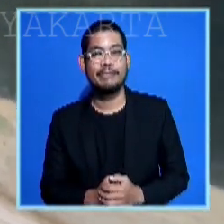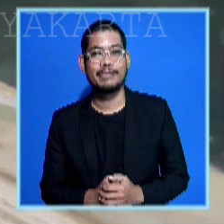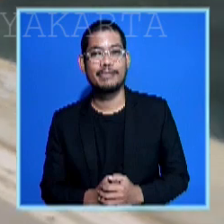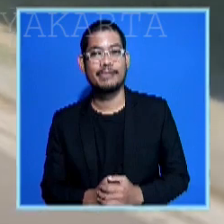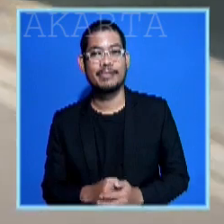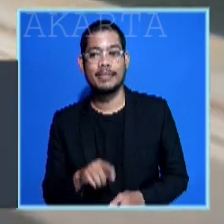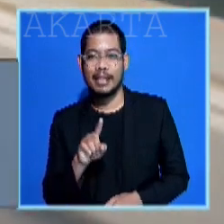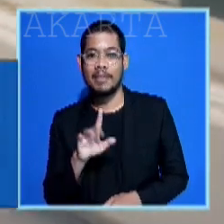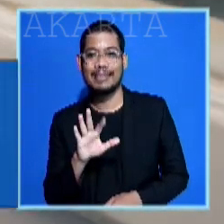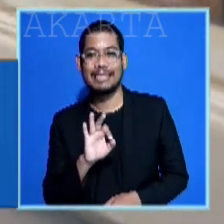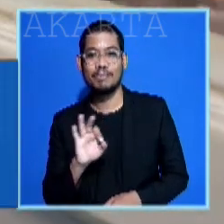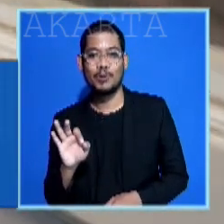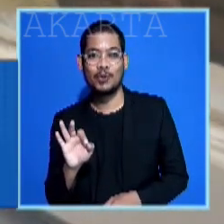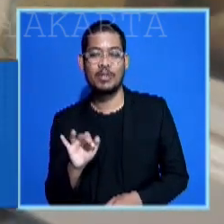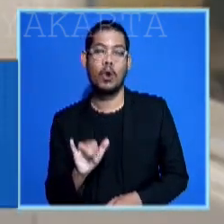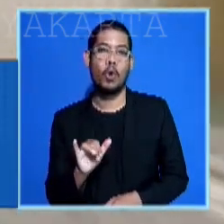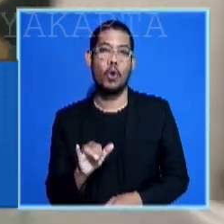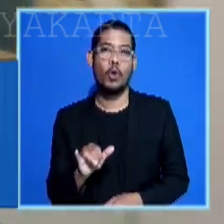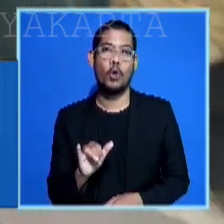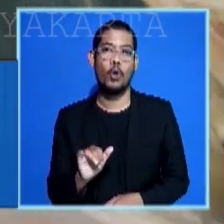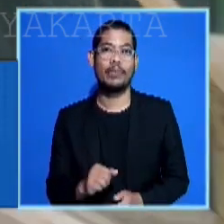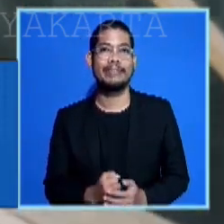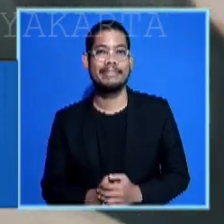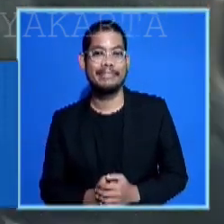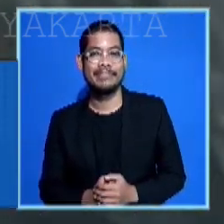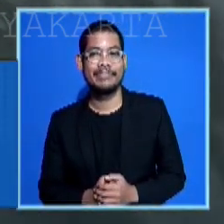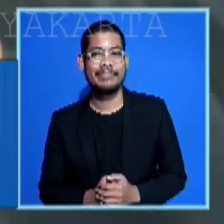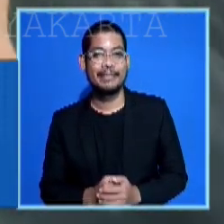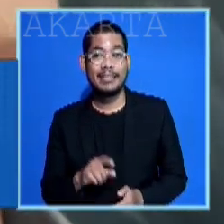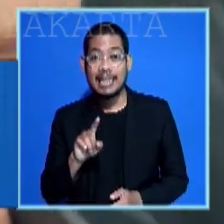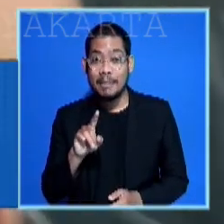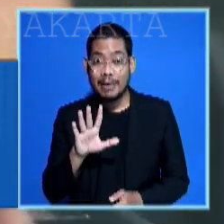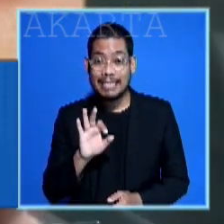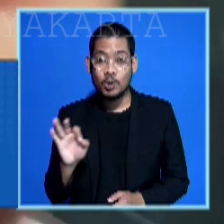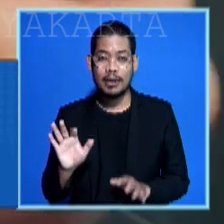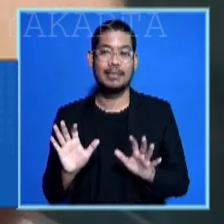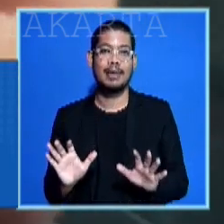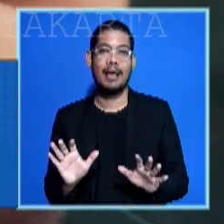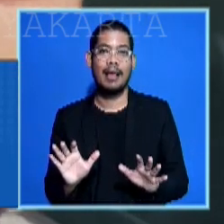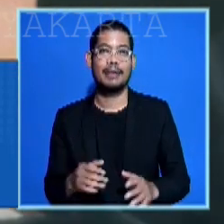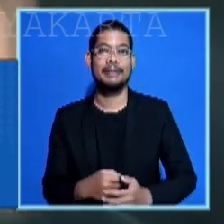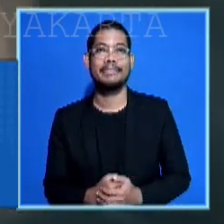15.000 ya. Oke. Bisa pakai kris ya. Ini hanya 15.000. Oke, masuk ya.